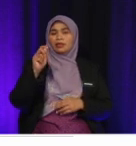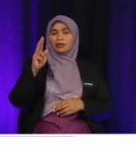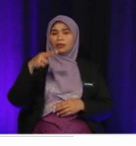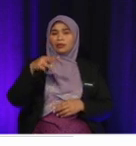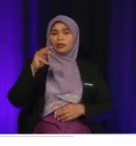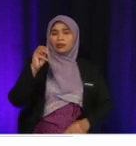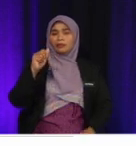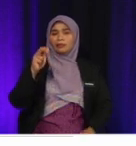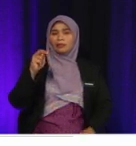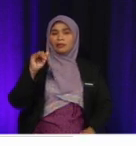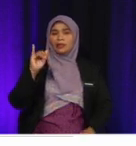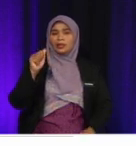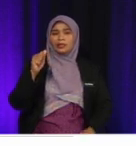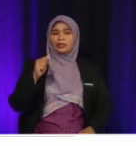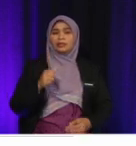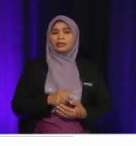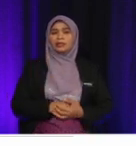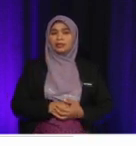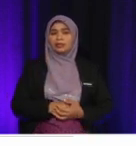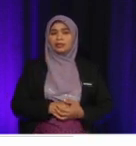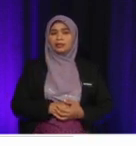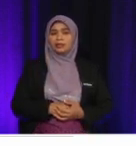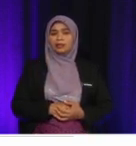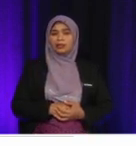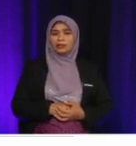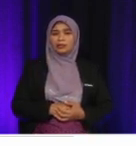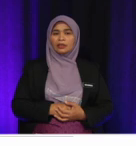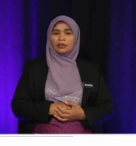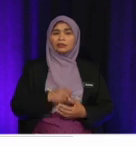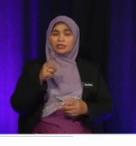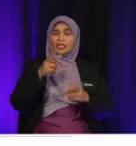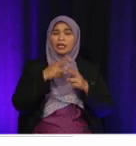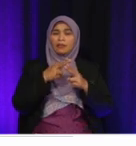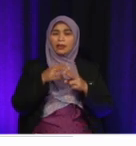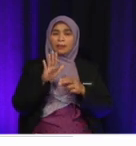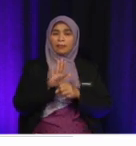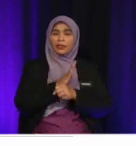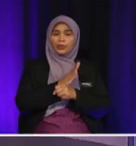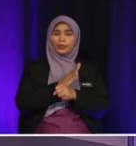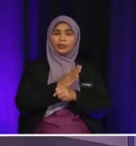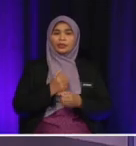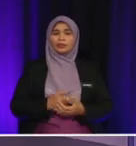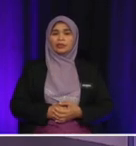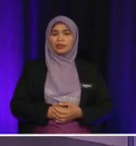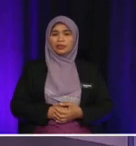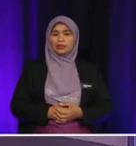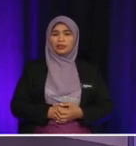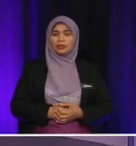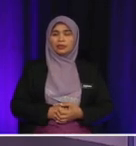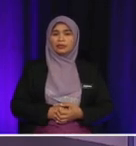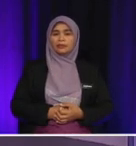penuh Sultan Uman bin ertugrul kalau khalifah Saidina Abu Bakar